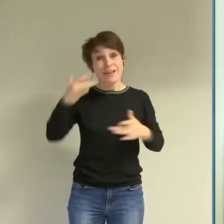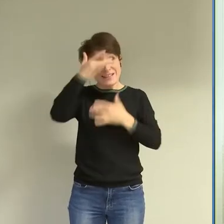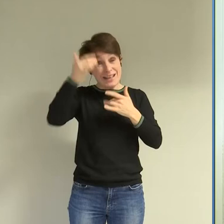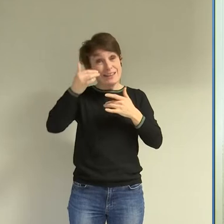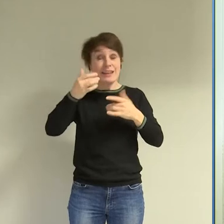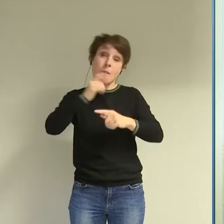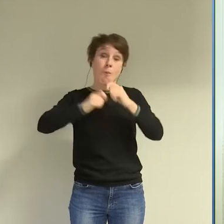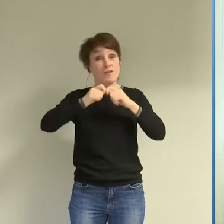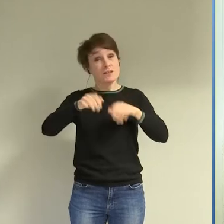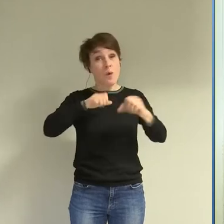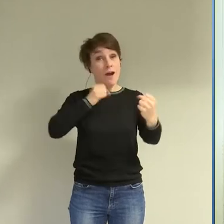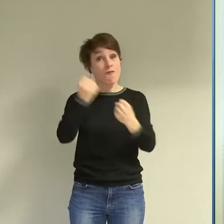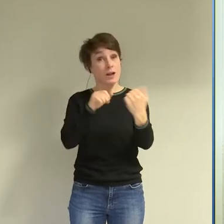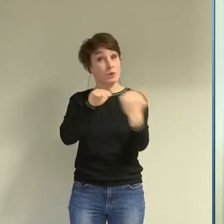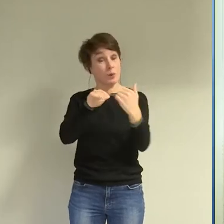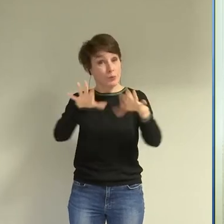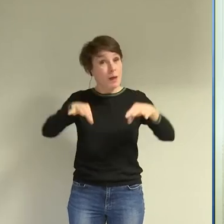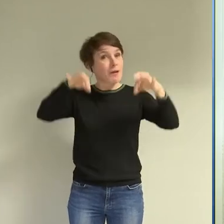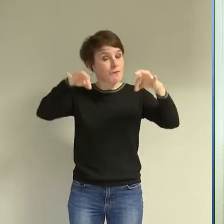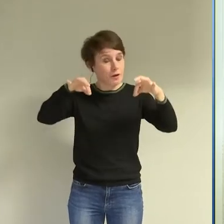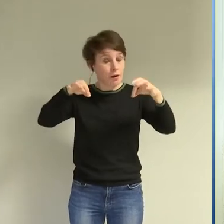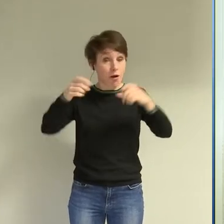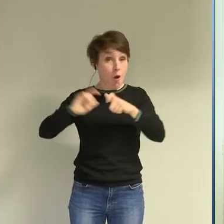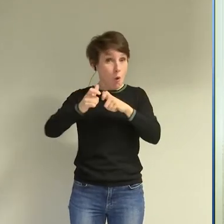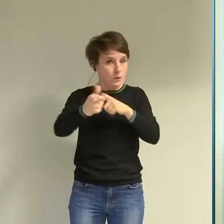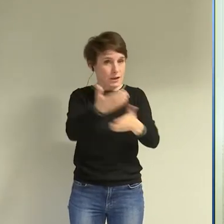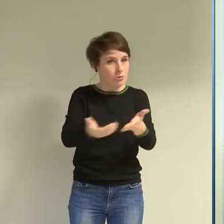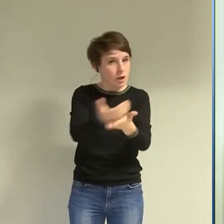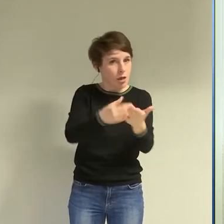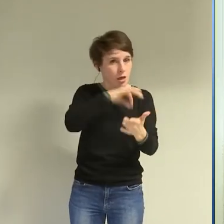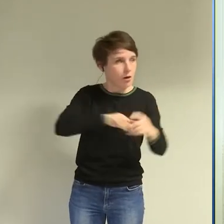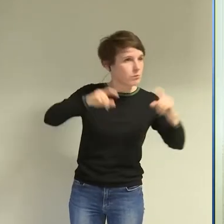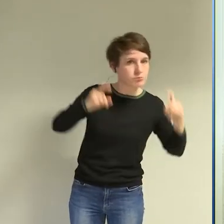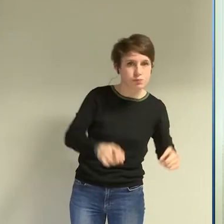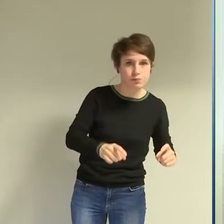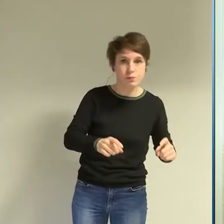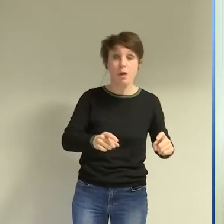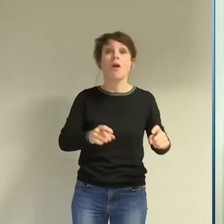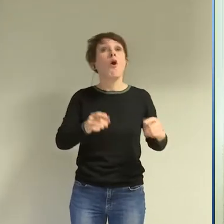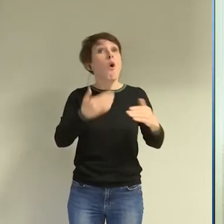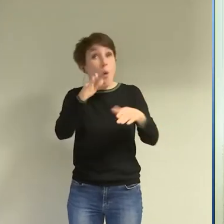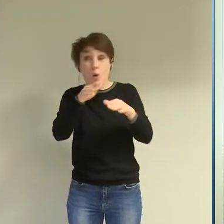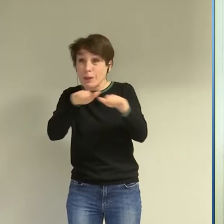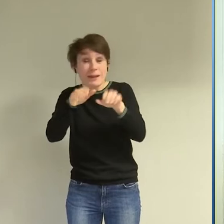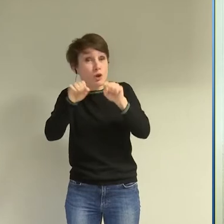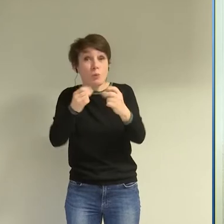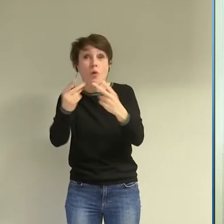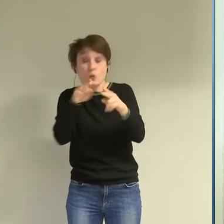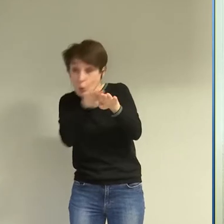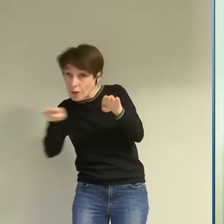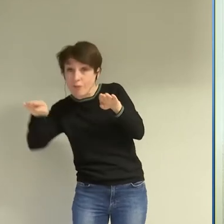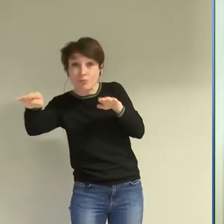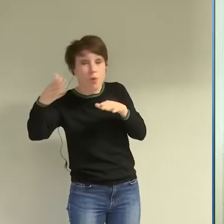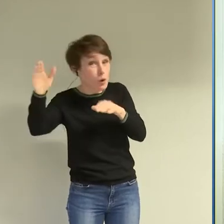déjà impacté leur chiffre d'affaires mais malgré leur plainte et alors qu'un autre itinéraire est possible pour votre piste vous